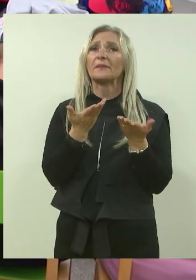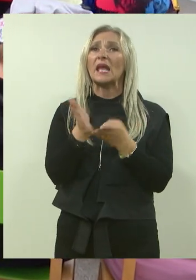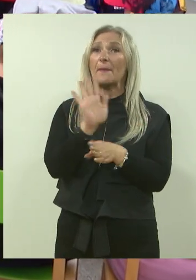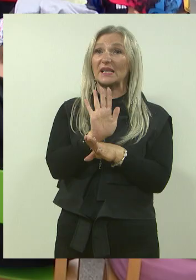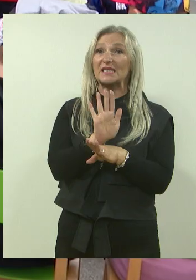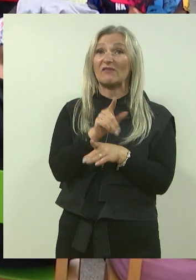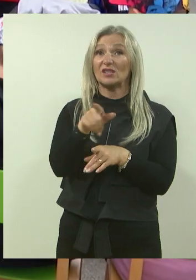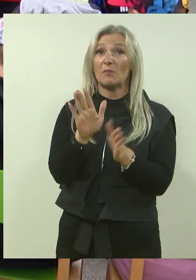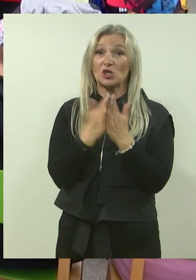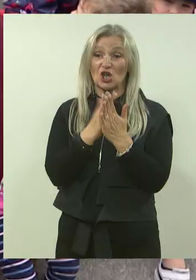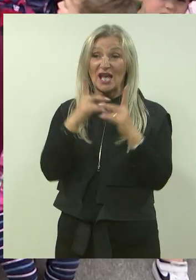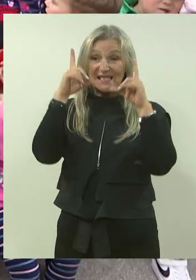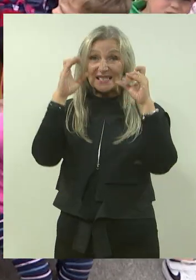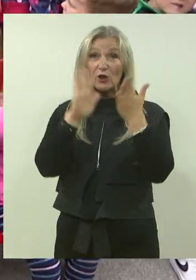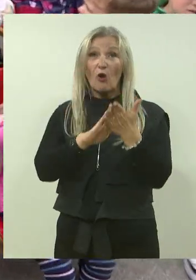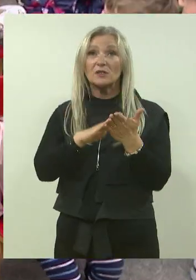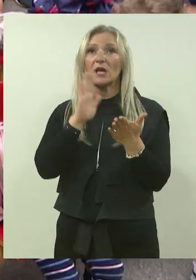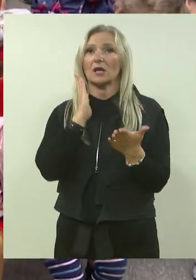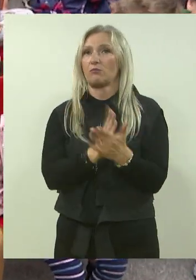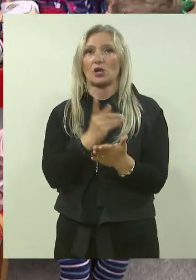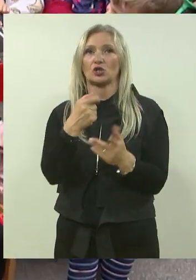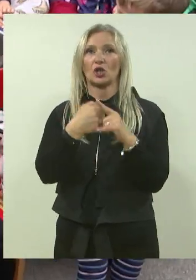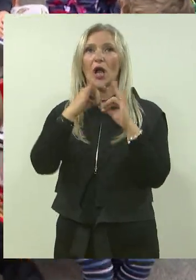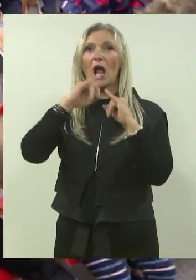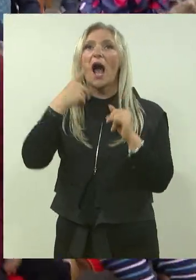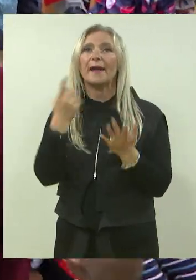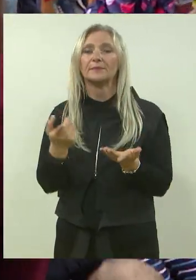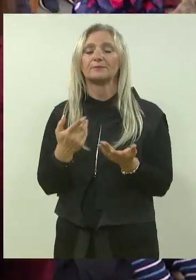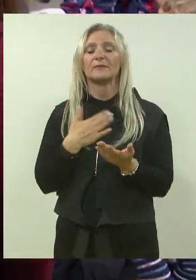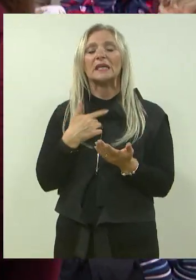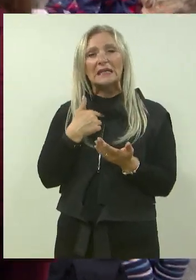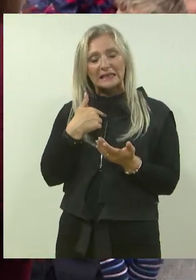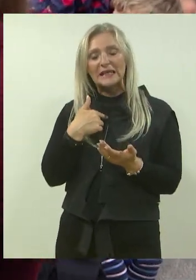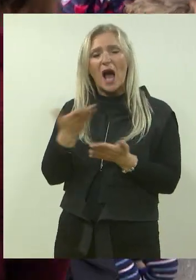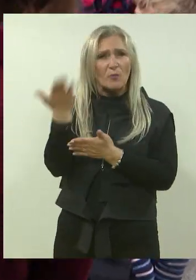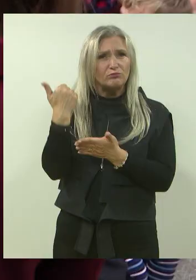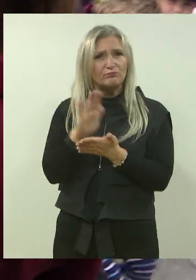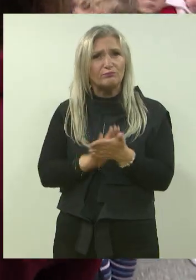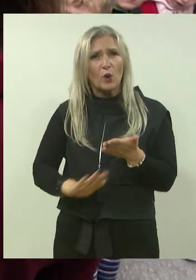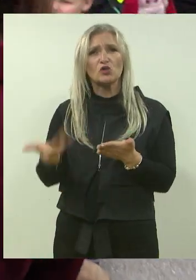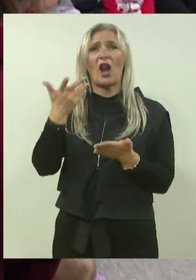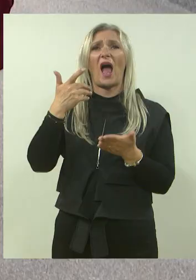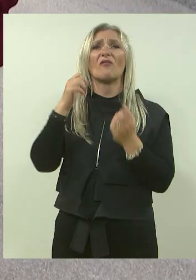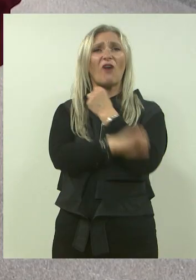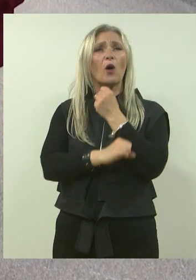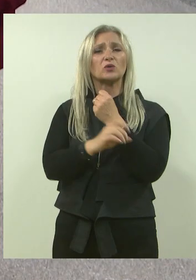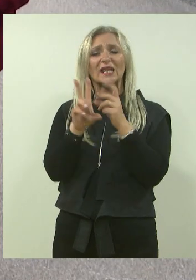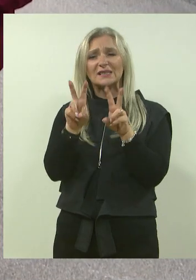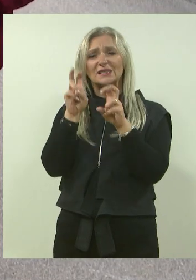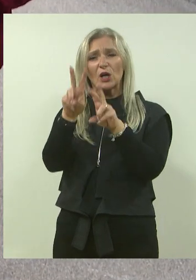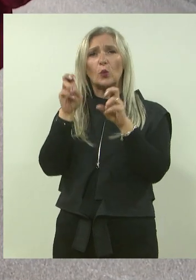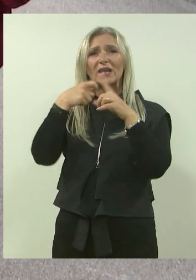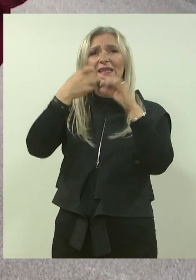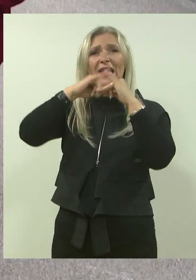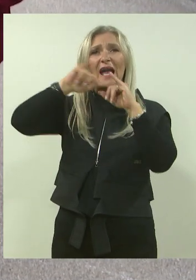predstavljanje u slikovnicama i to još na kajkavskom? Ja sam zapravo još na fakultetu već počela sakupljati stare kajkavske riječi u